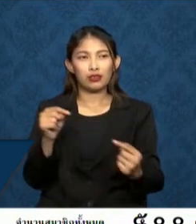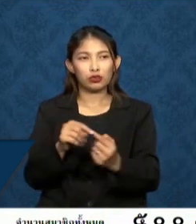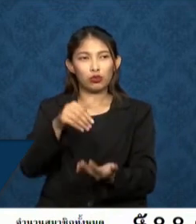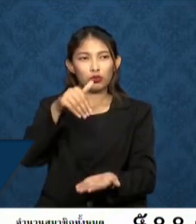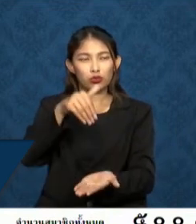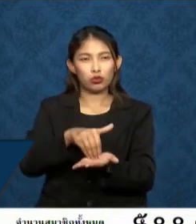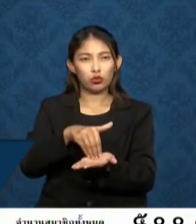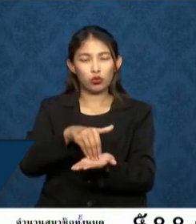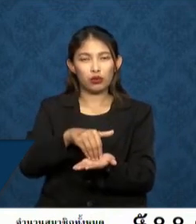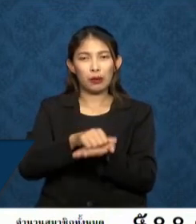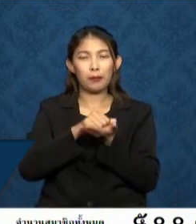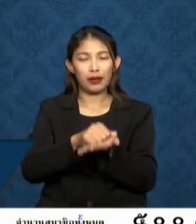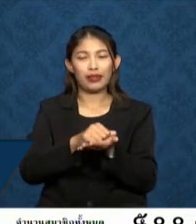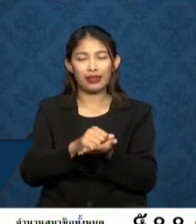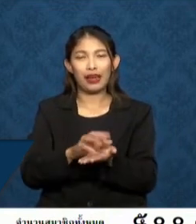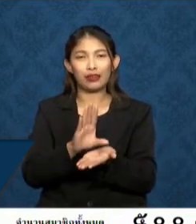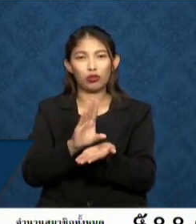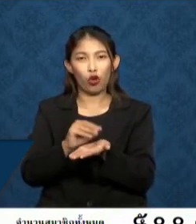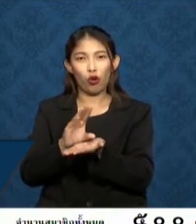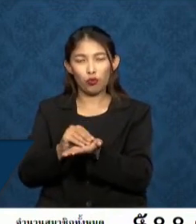ริการให้ข้อมูลนะครับ